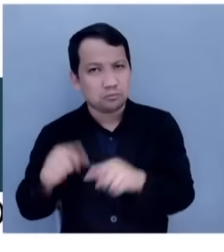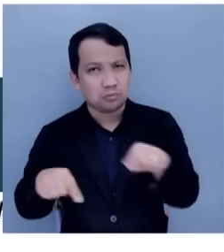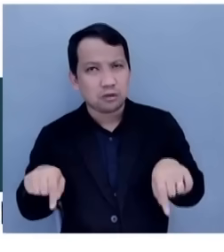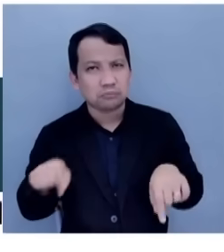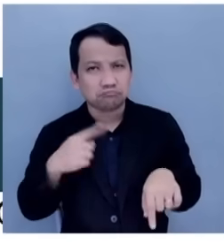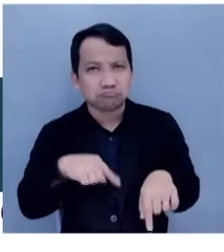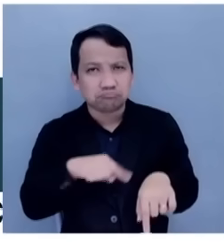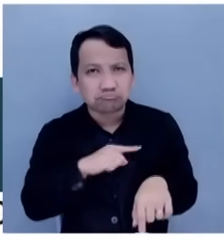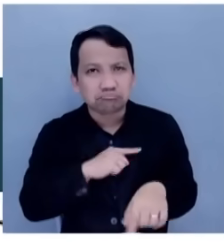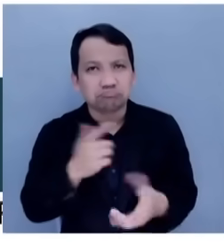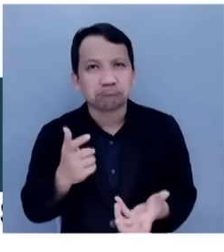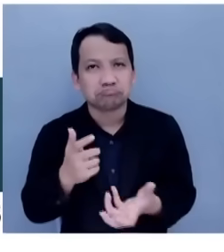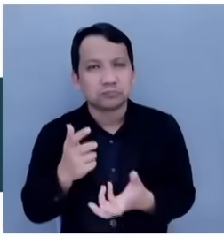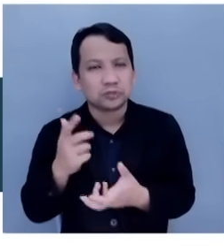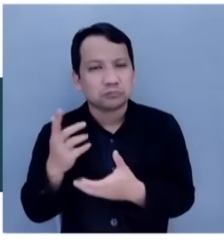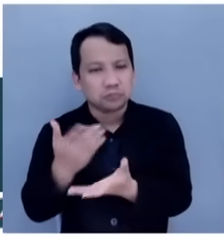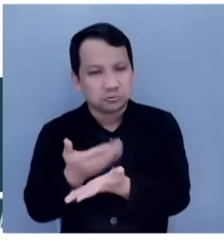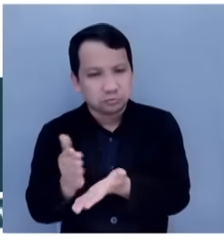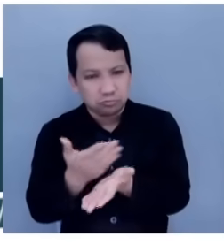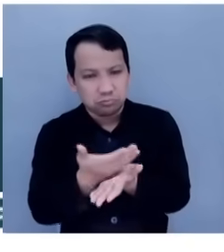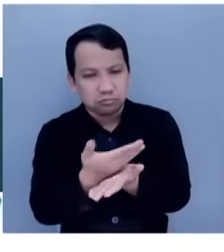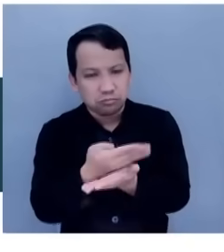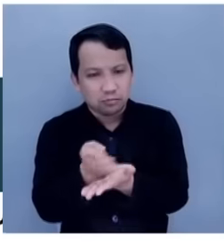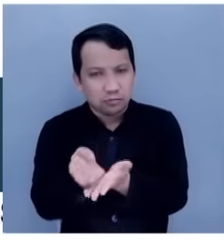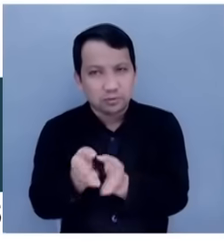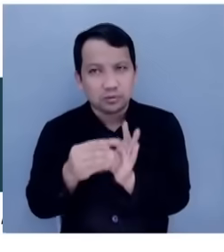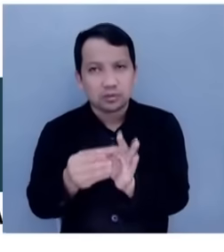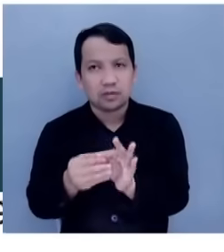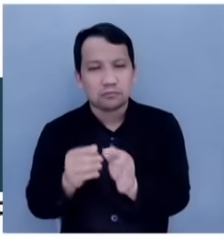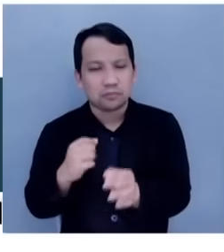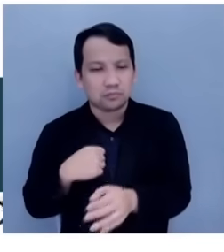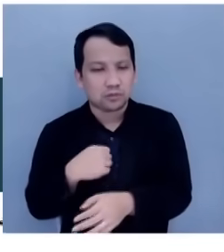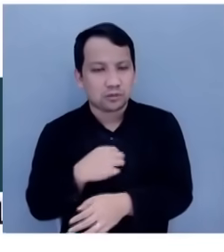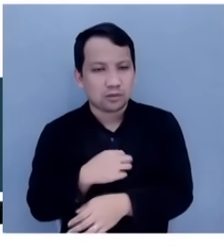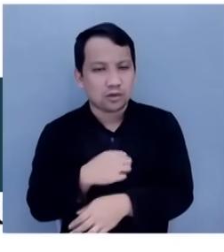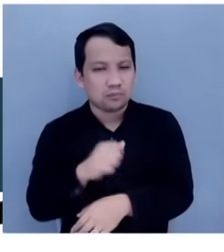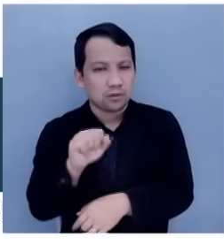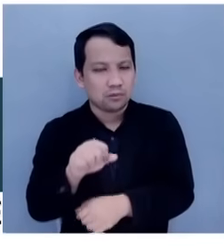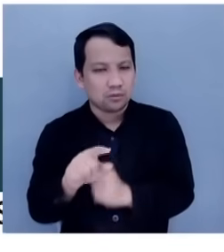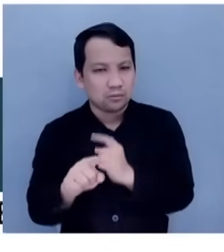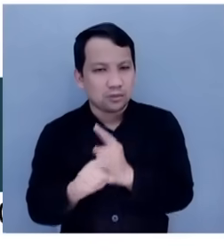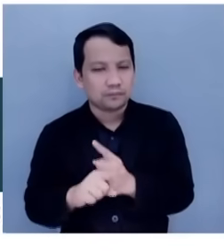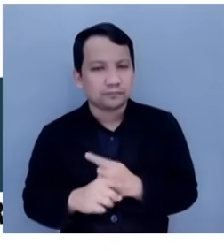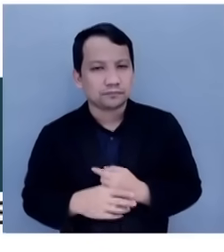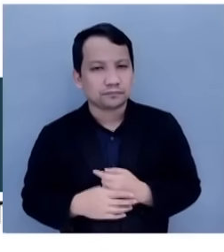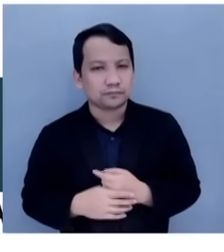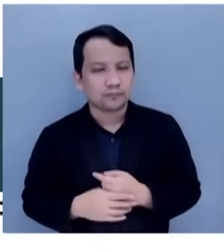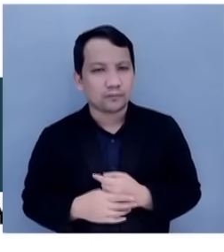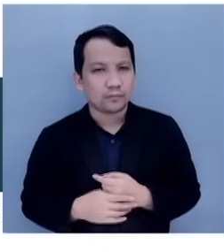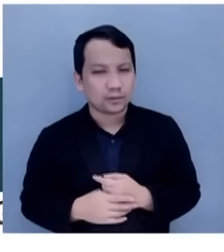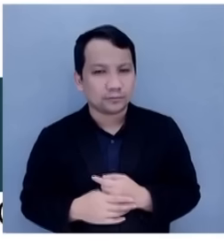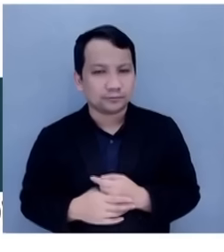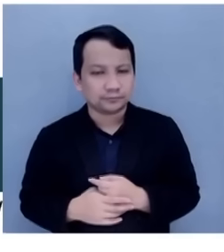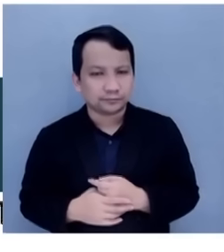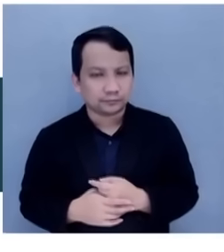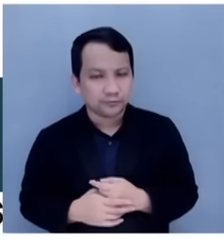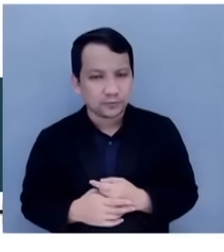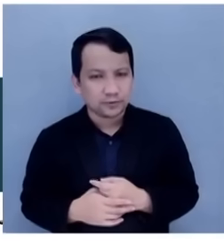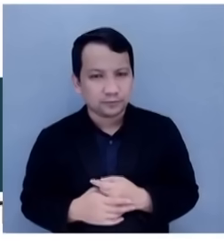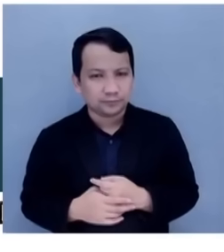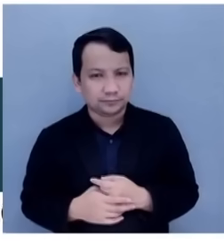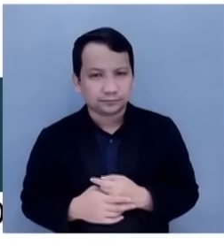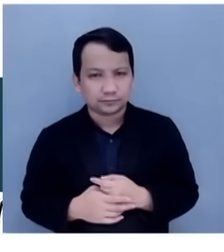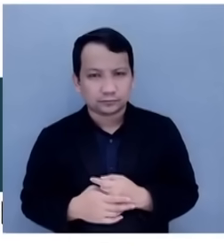certain hurdles along the way, Congresswoman. Yes, tama ka, Carmina, no? Kaya nga, kasi sabi